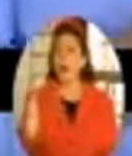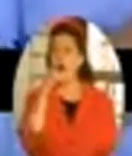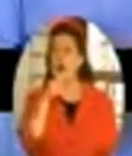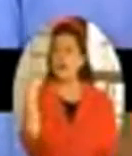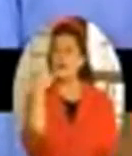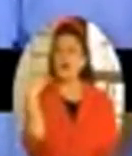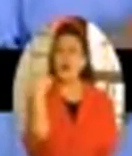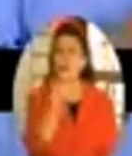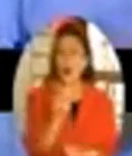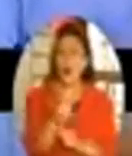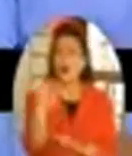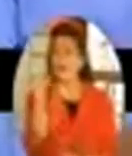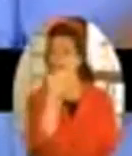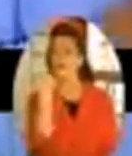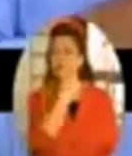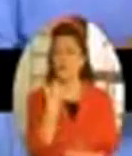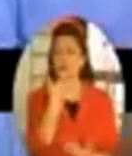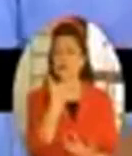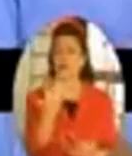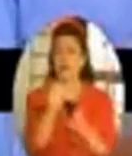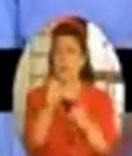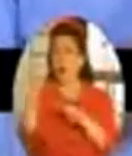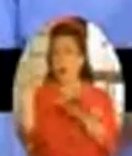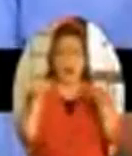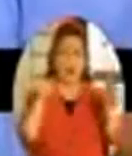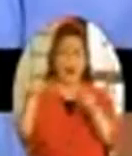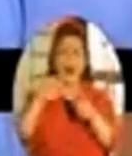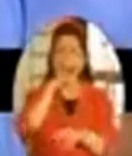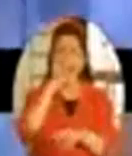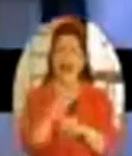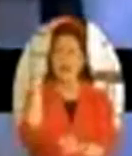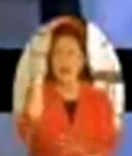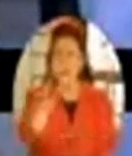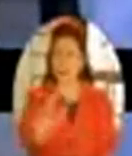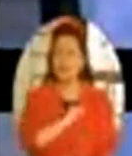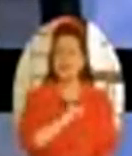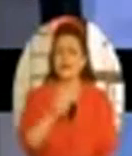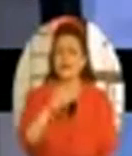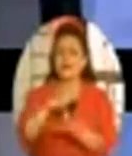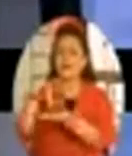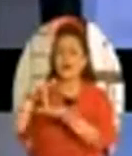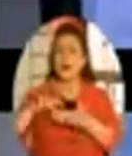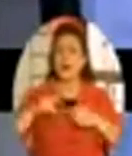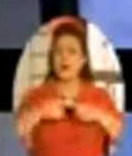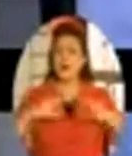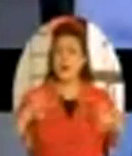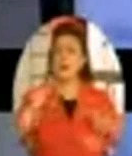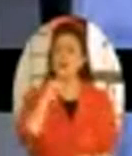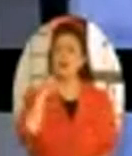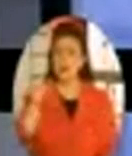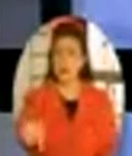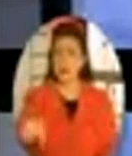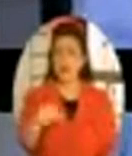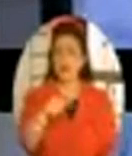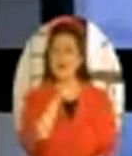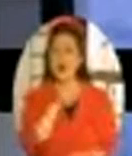כמעט מדי שעה, על מה שקורה בחדר, מה שקורה בהר הדרוזי, מה שקורה בג'בל סומק, מה שקורה במקומות אחרים. והם, יש